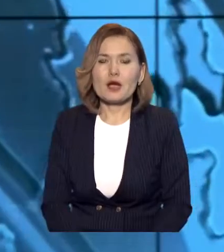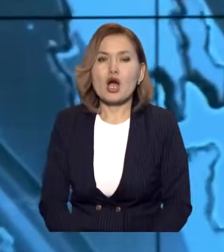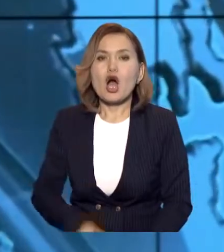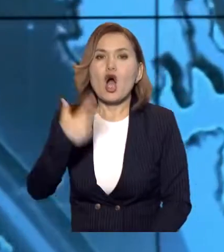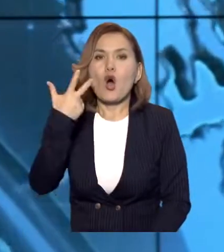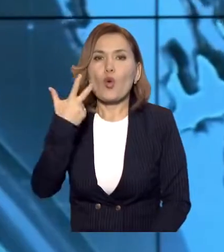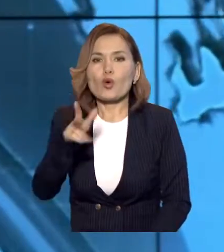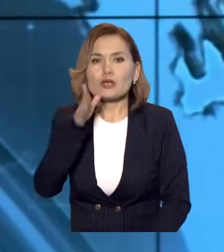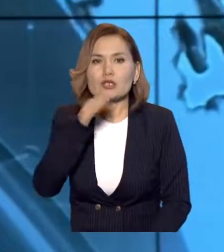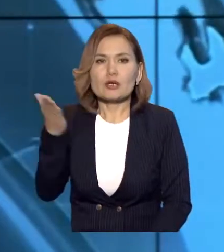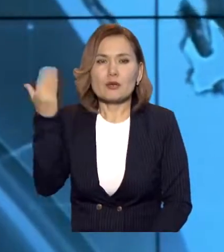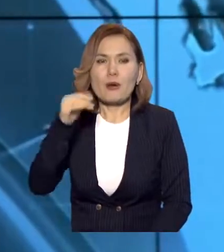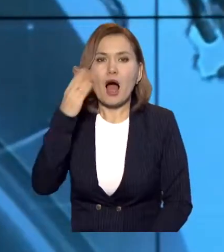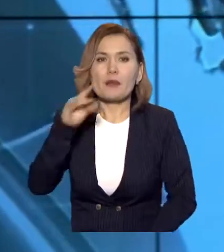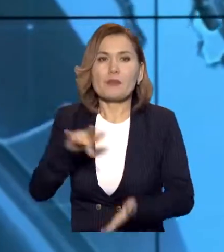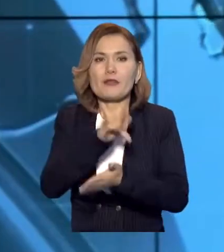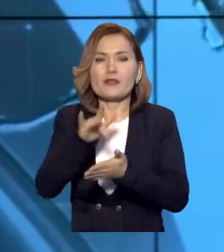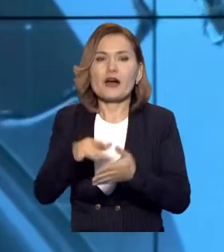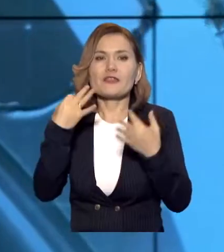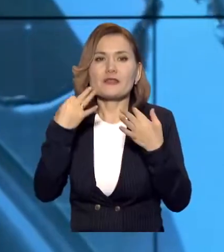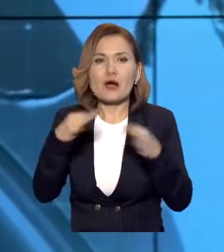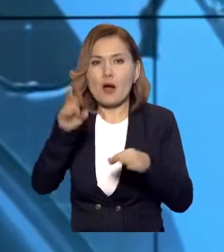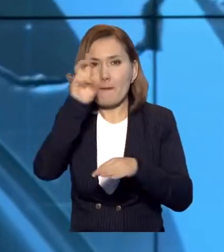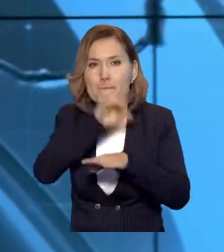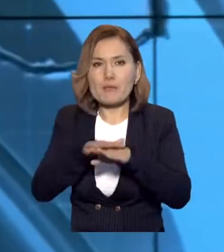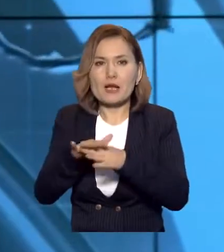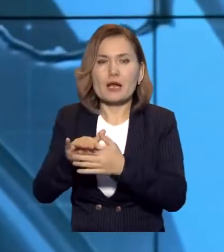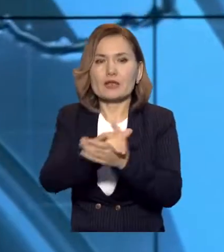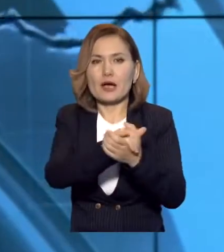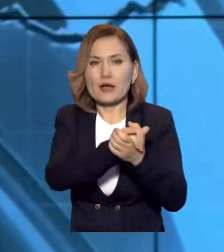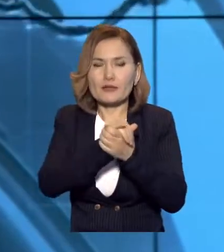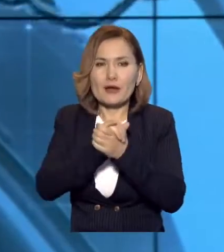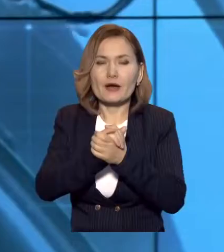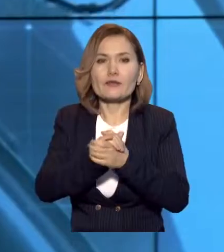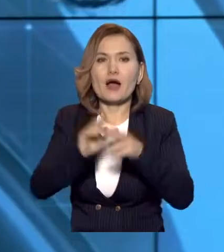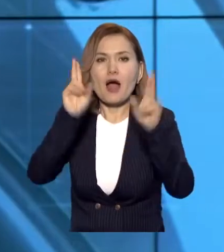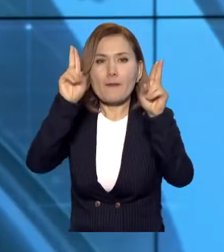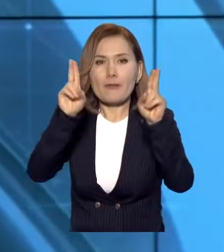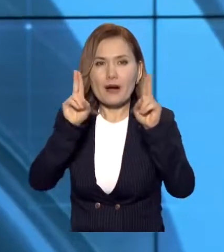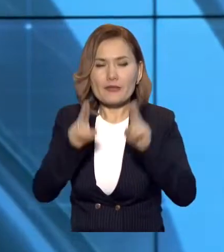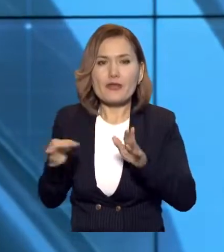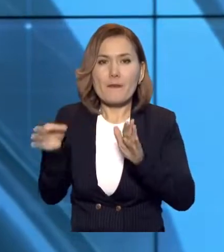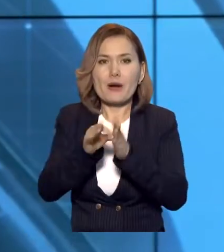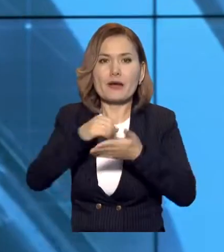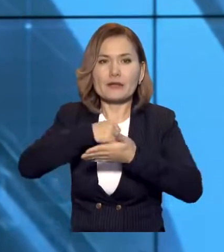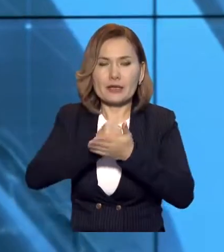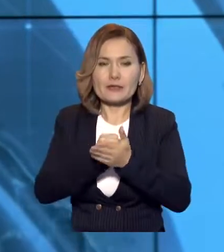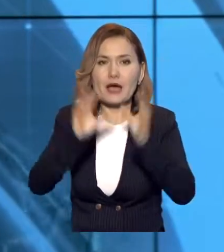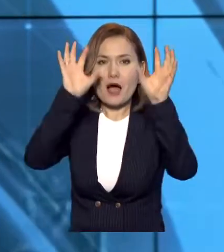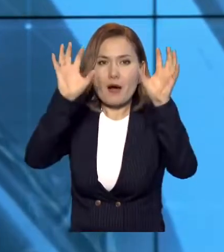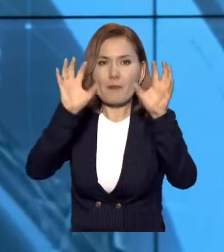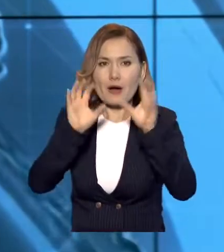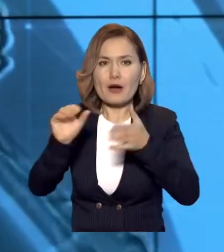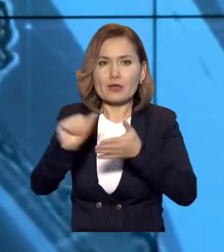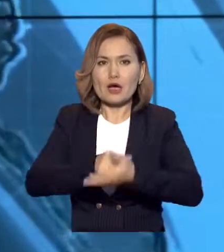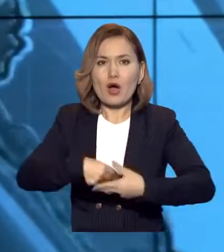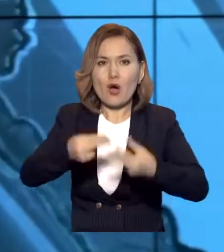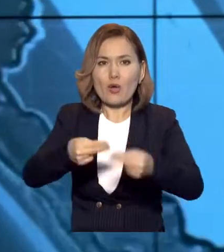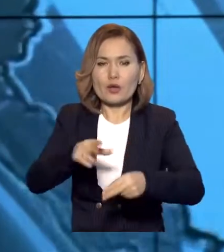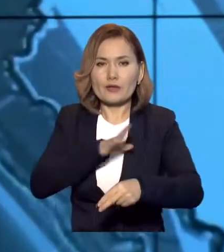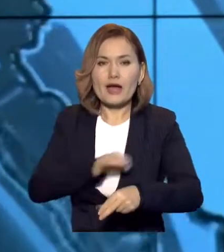Осыдан 30 жыл бұрын Алматыда тәуелсіз мемлекеттер достастығының қағидаттары мен мақсаттарын бекіткен декларацияға қол